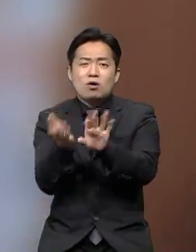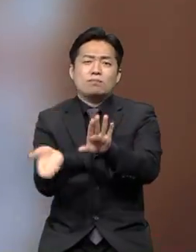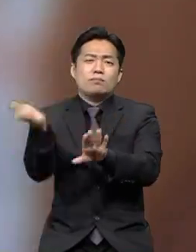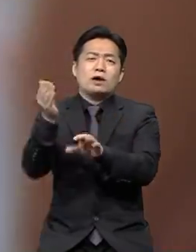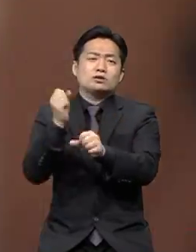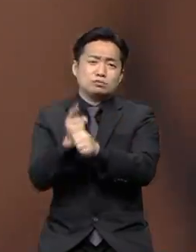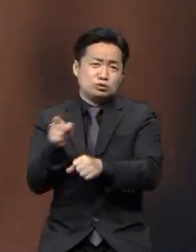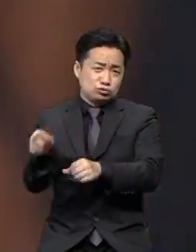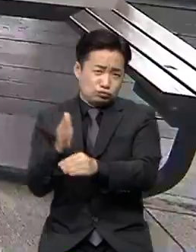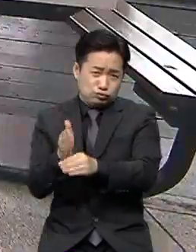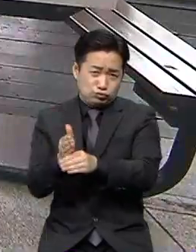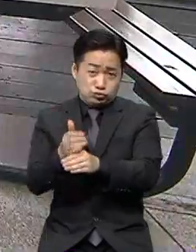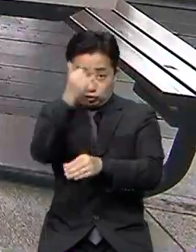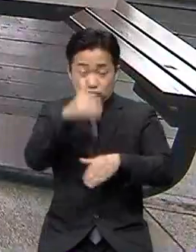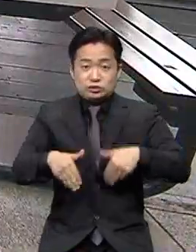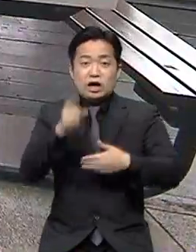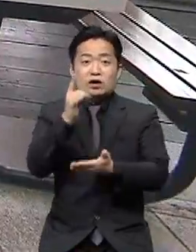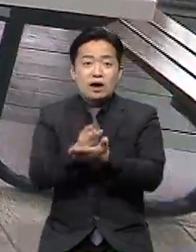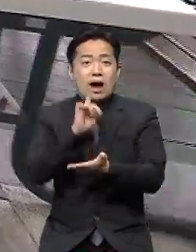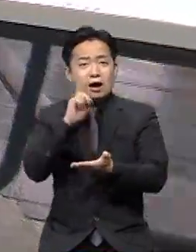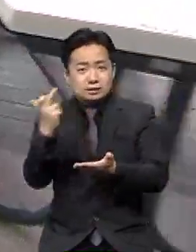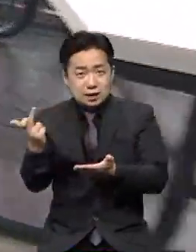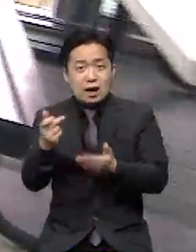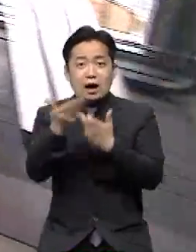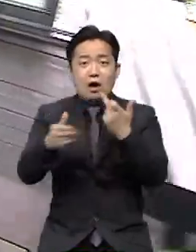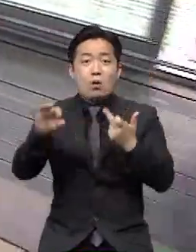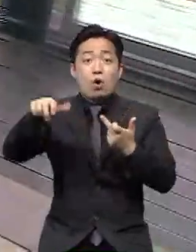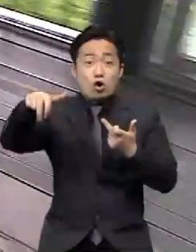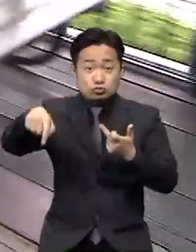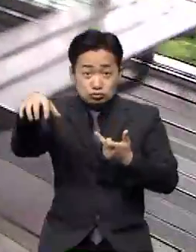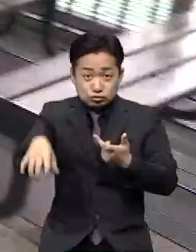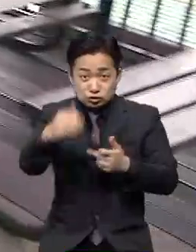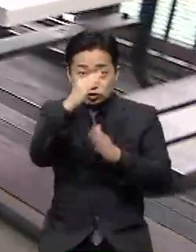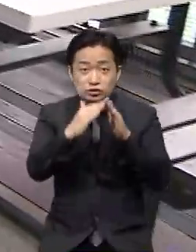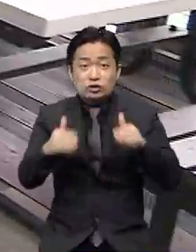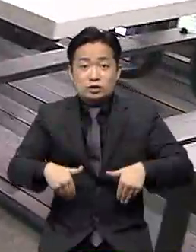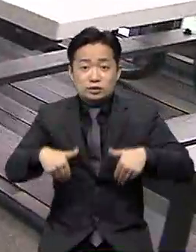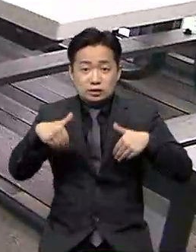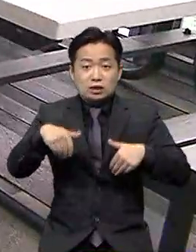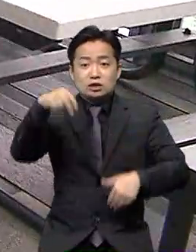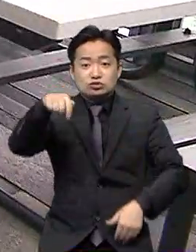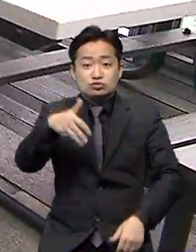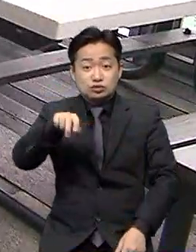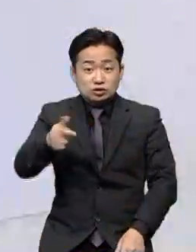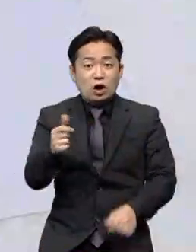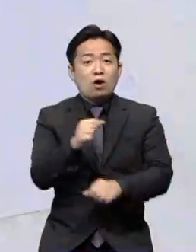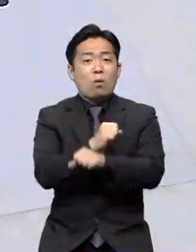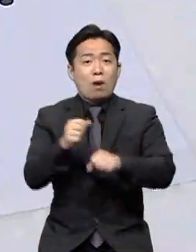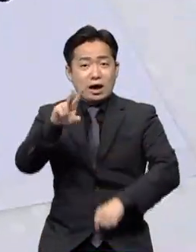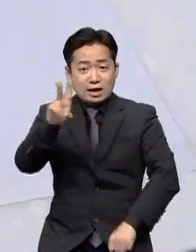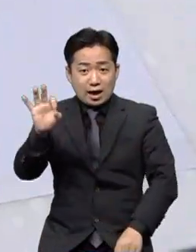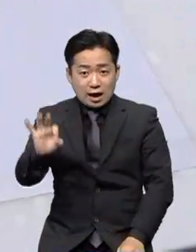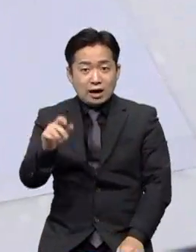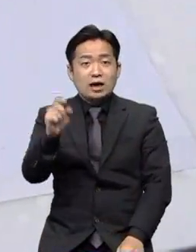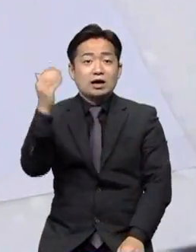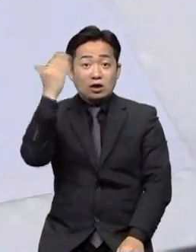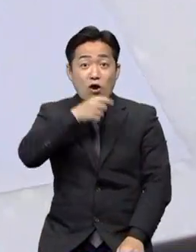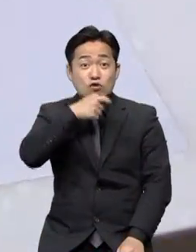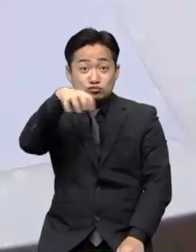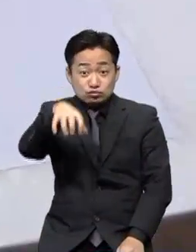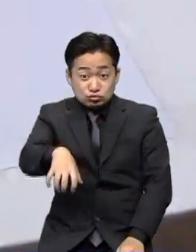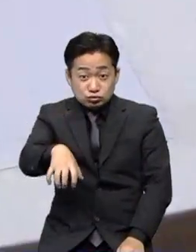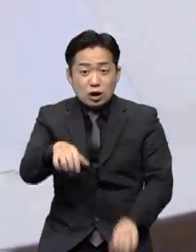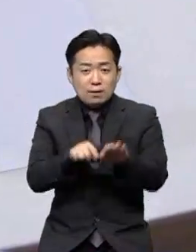넘어섰습니다. 충남 천안과 아산, 강원 원주, 전남 순천, 광양, 여수시는 선제적으로